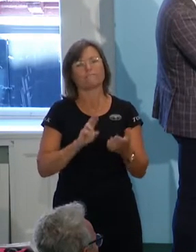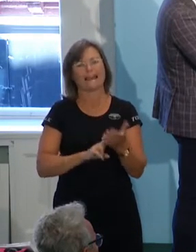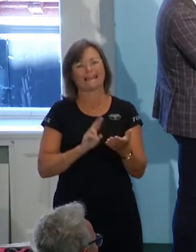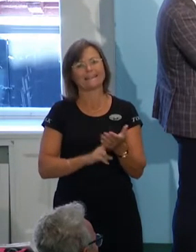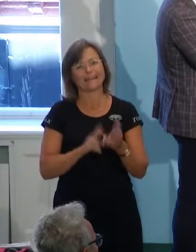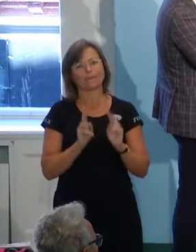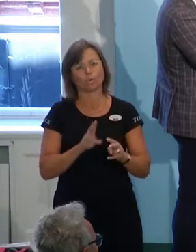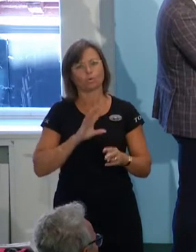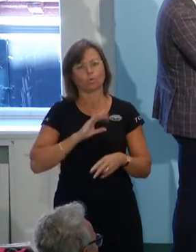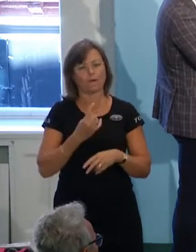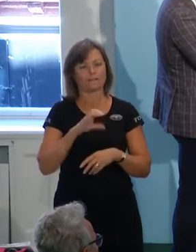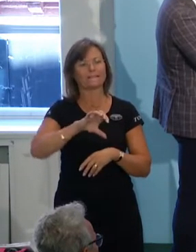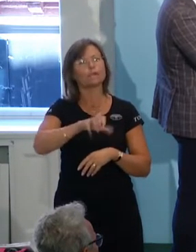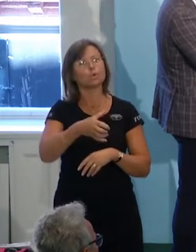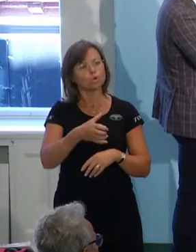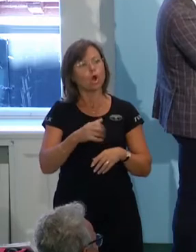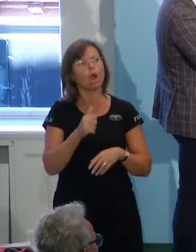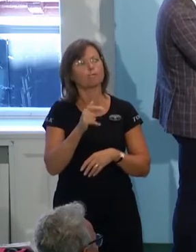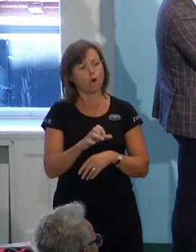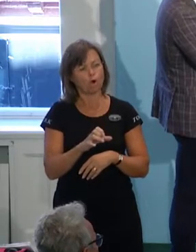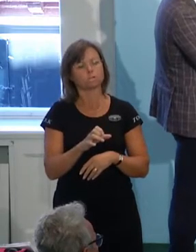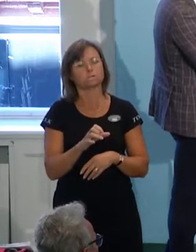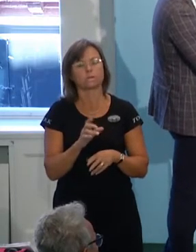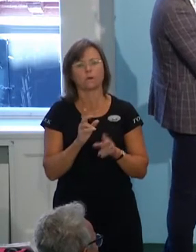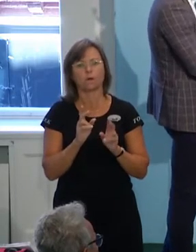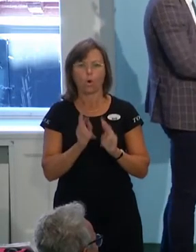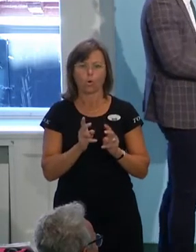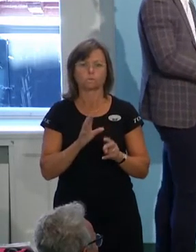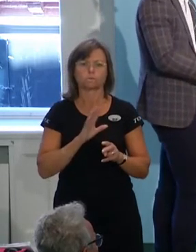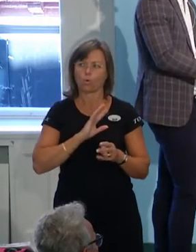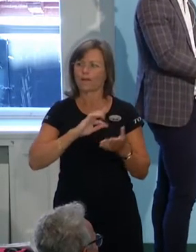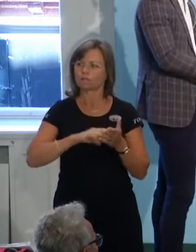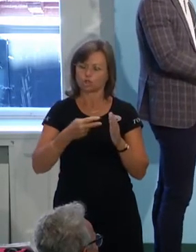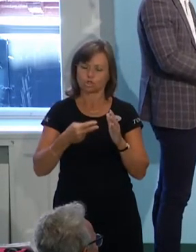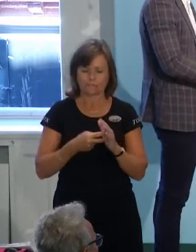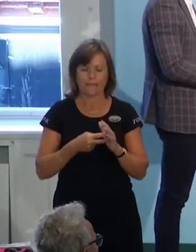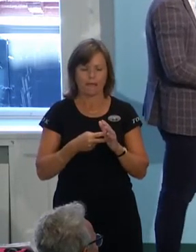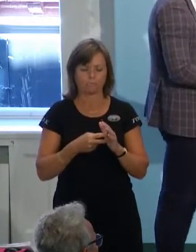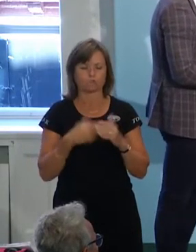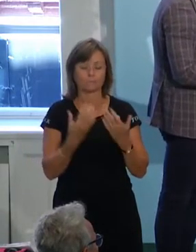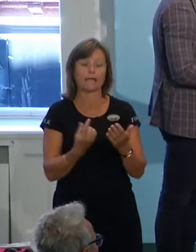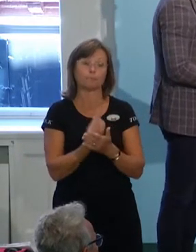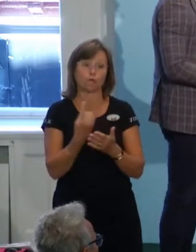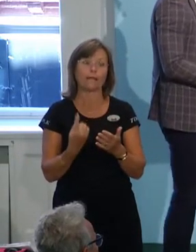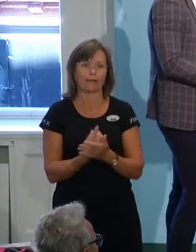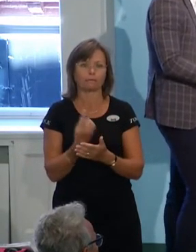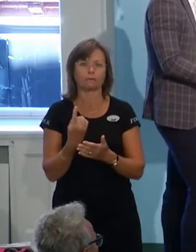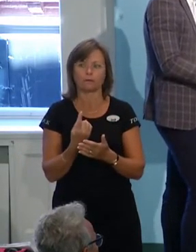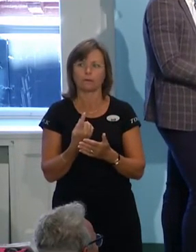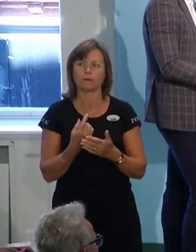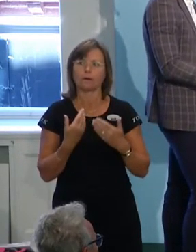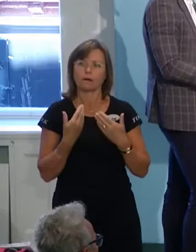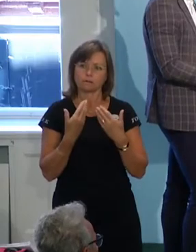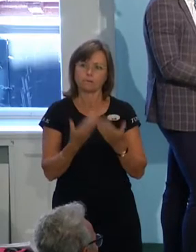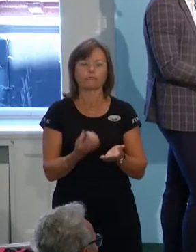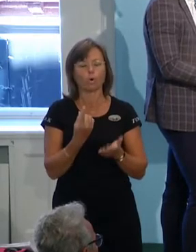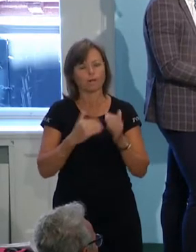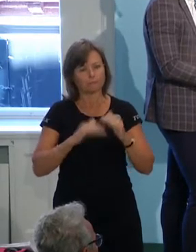ha en regional bas och att man borde ha ett system som gör det möjligt att man får